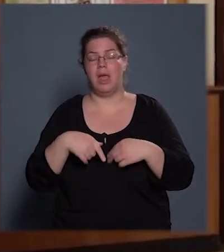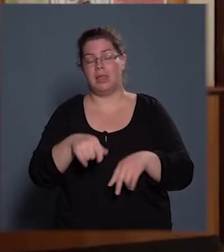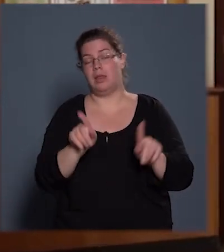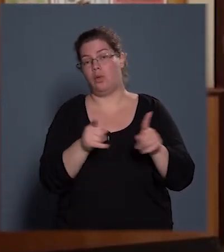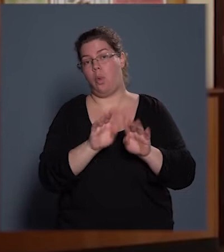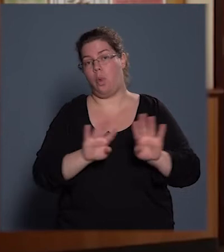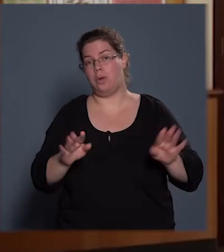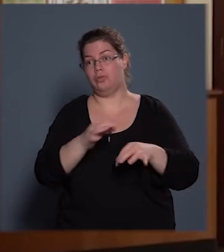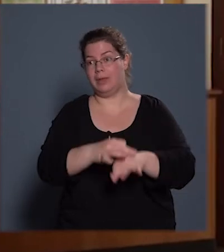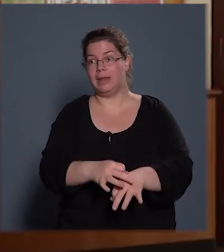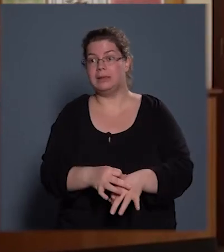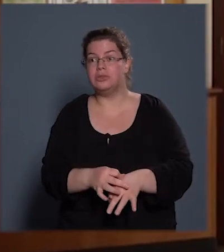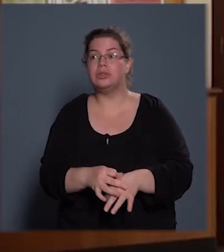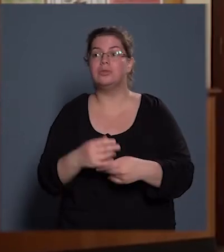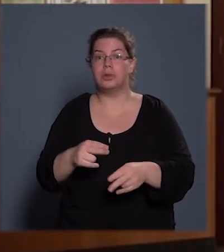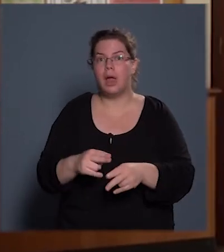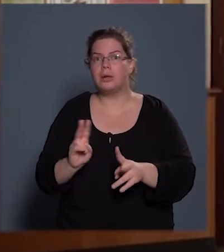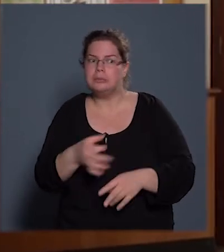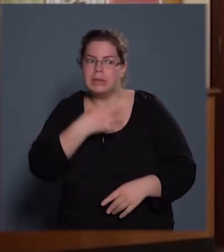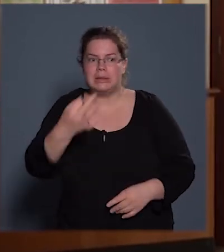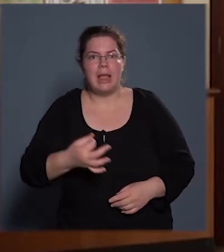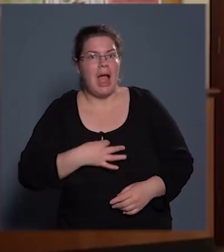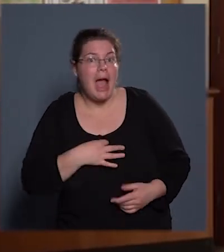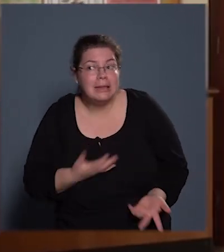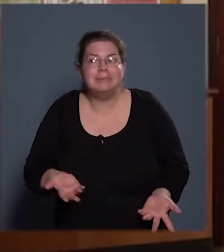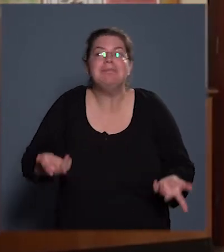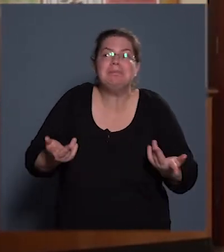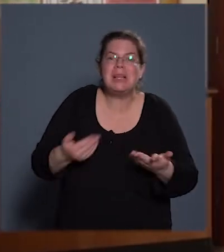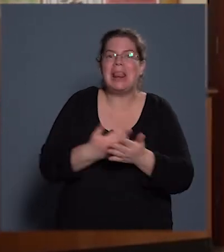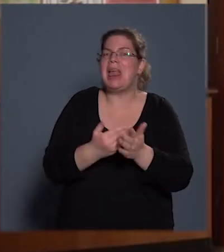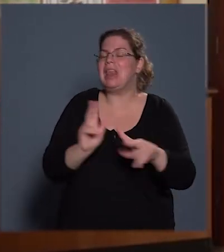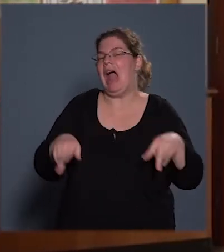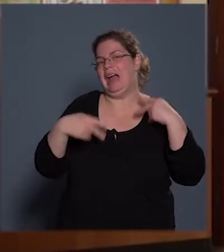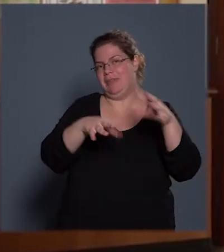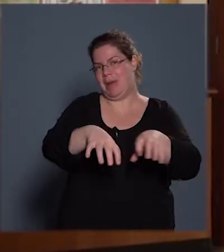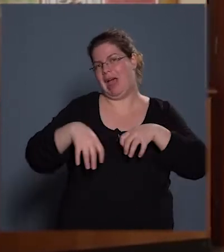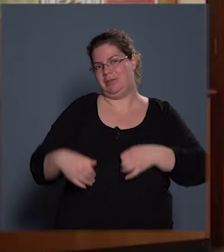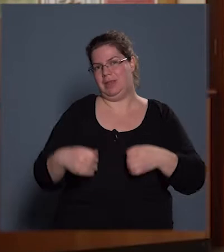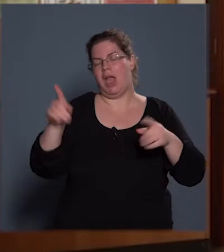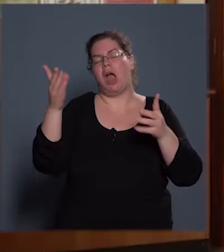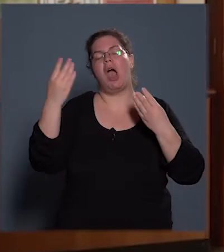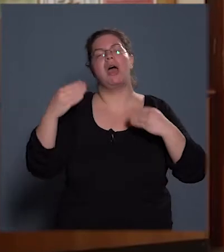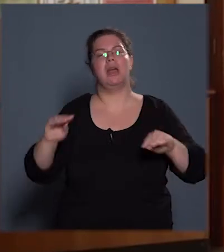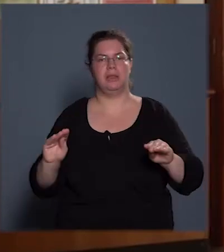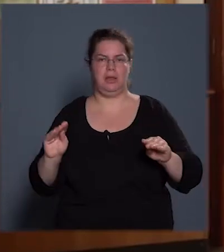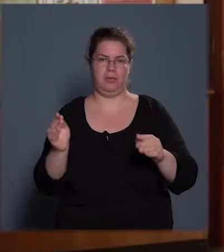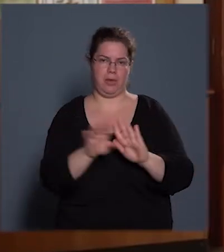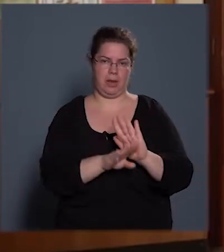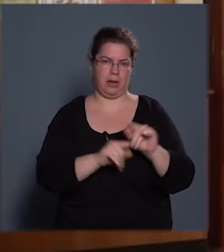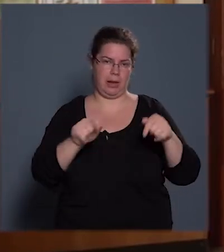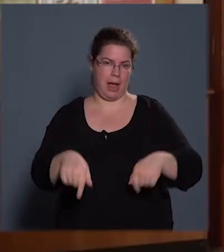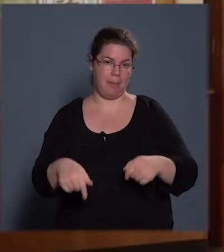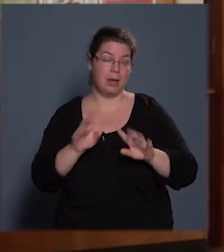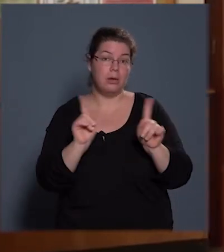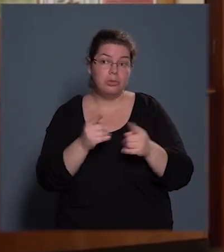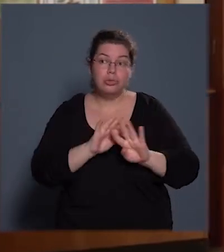vezetését, akkor megkérdezett engem, hogy esetleg lenne-e kedvem átvenni a karnagyi feladatokat ebben a kórusban, és nagy örömmel